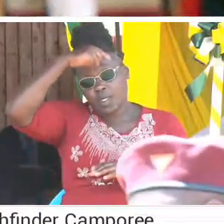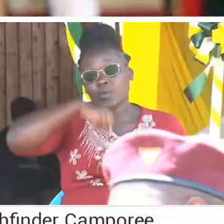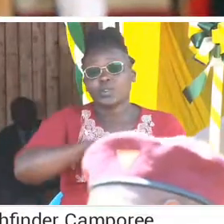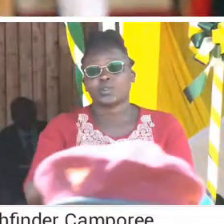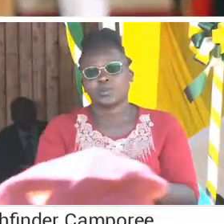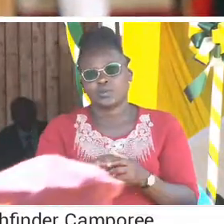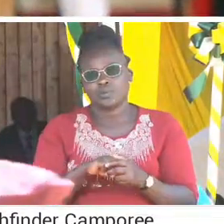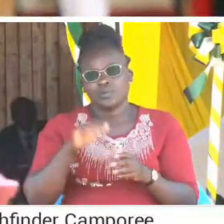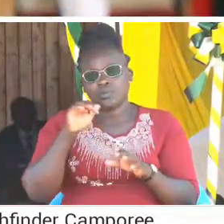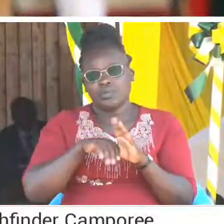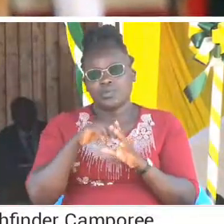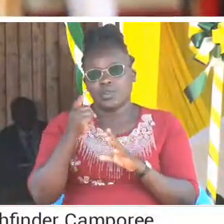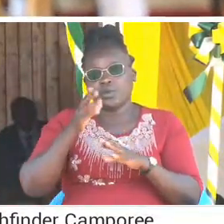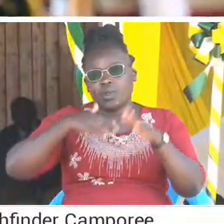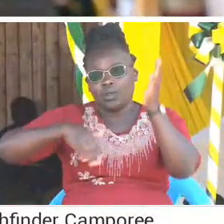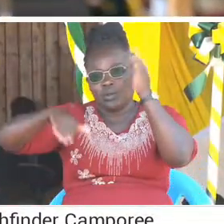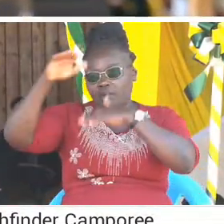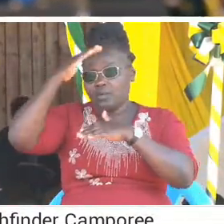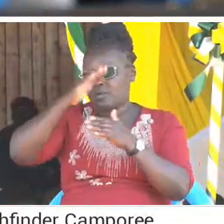alisema maneno haya: